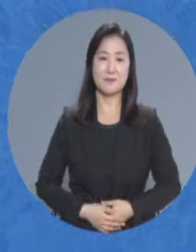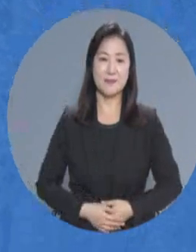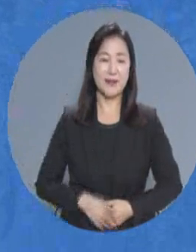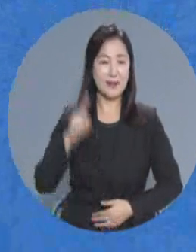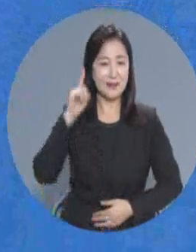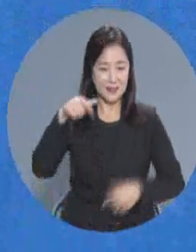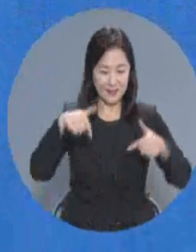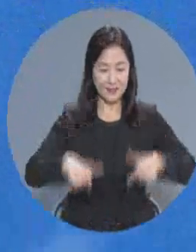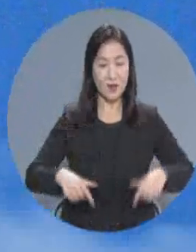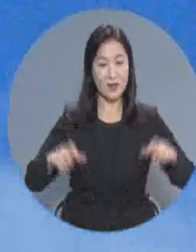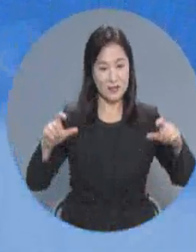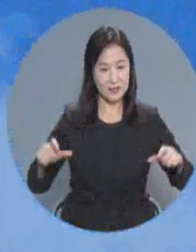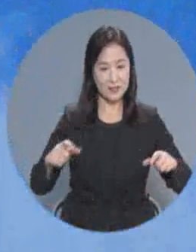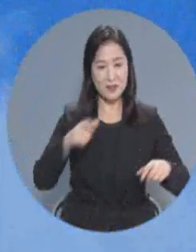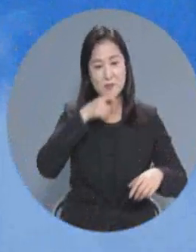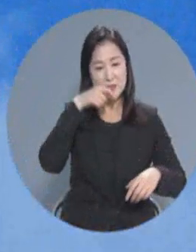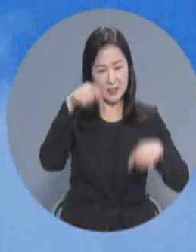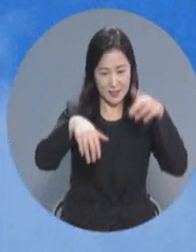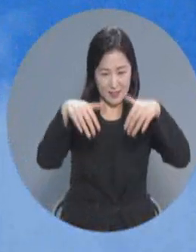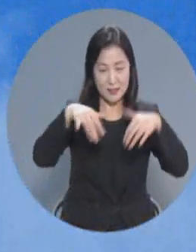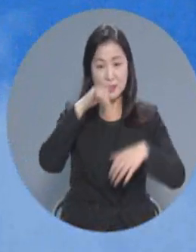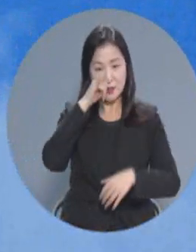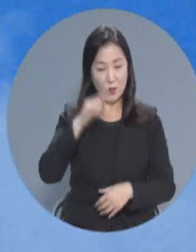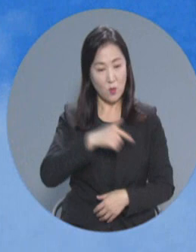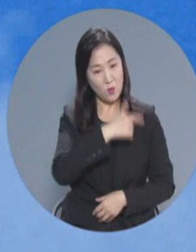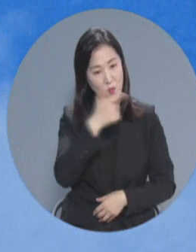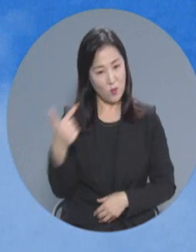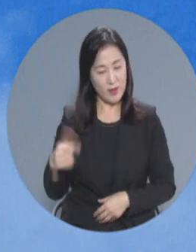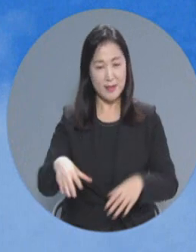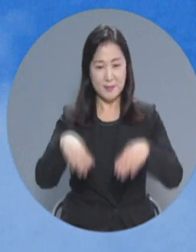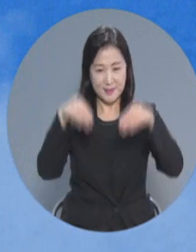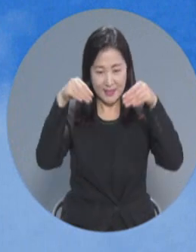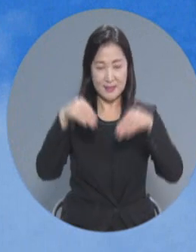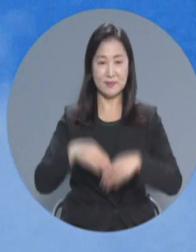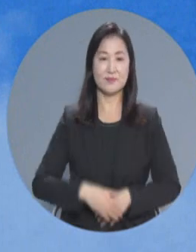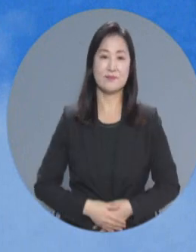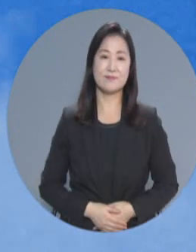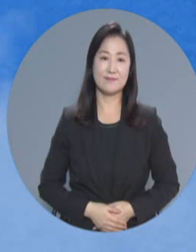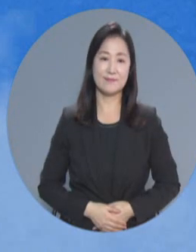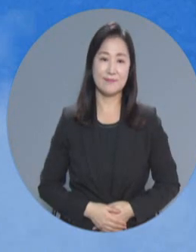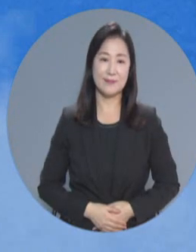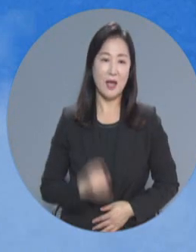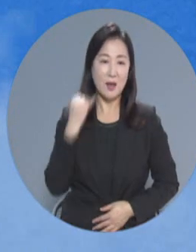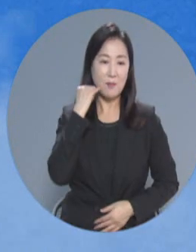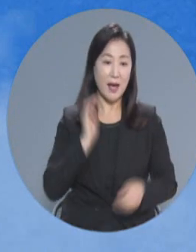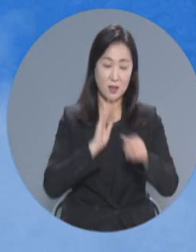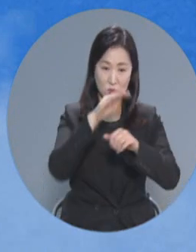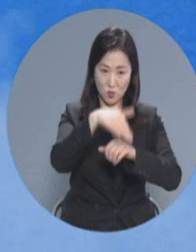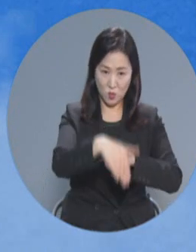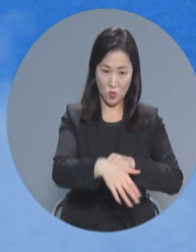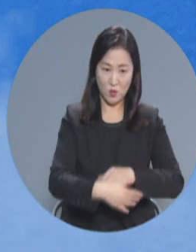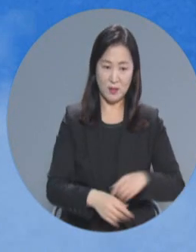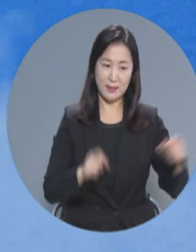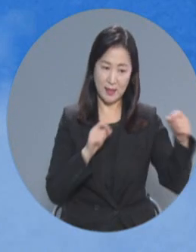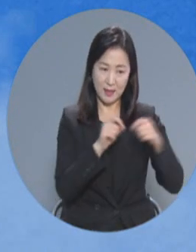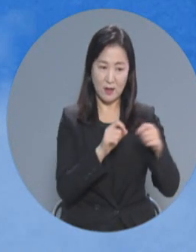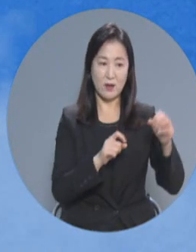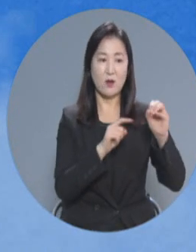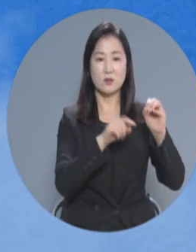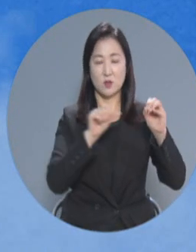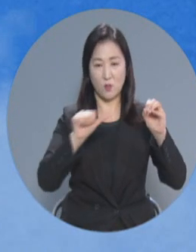내일 서해안에는 한때 비가 내리겠고 오후부터 그치겠습니다. 파도는 남해서부 앞바다에서